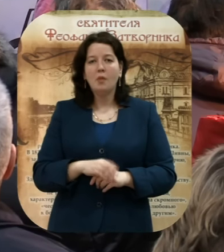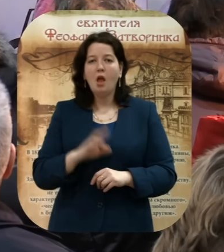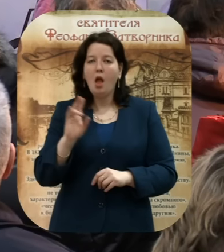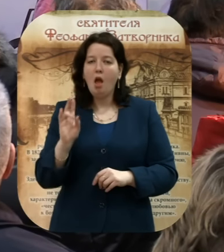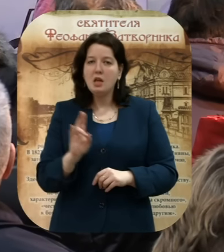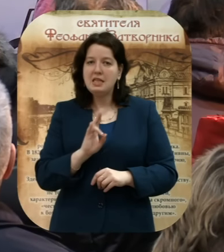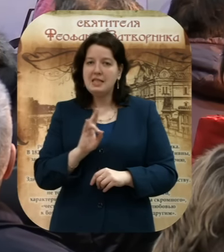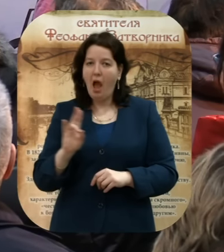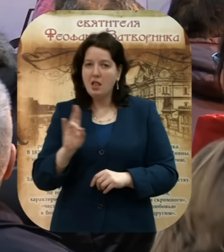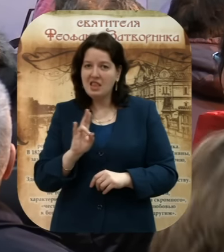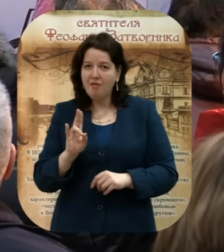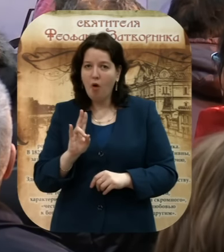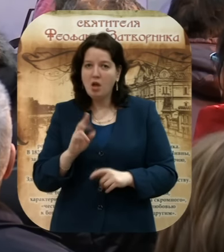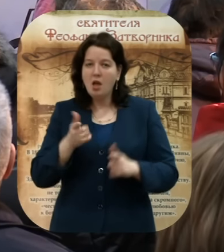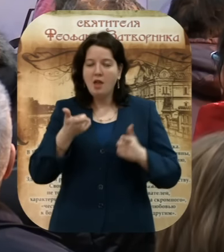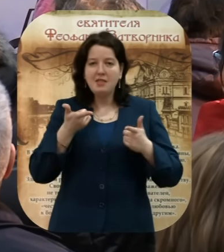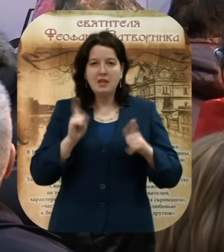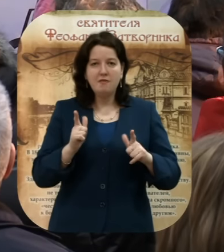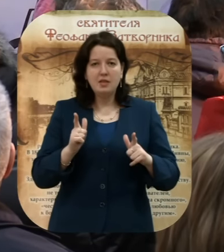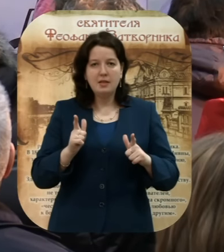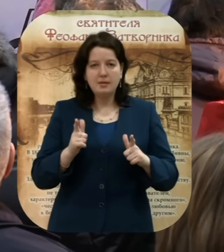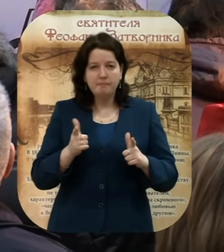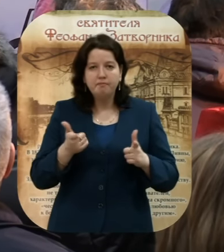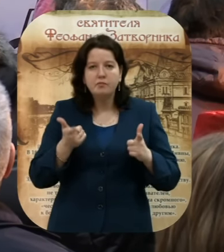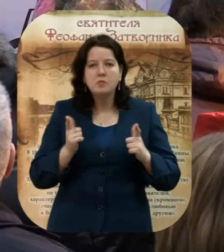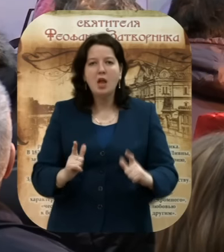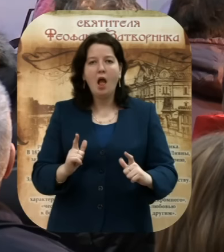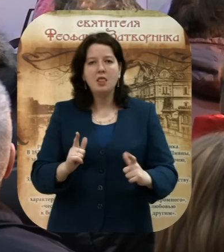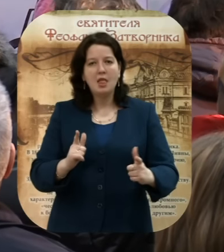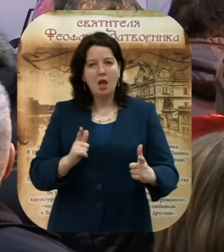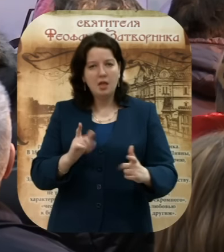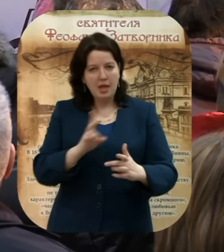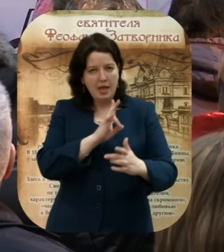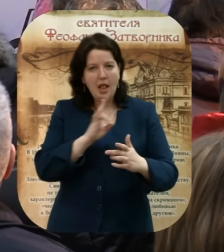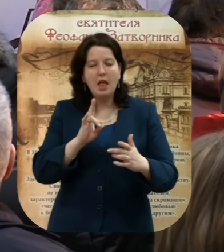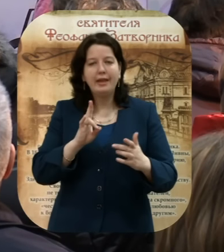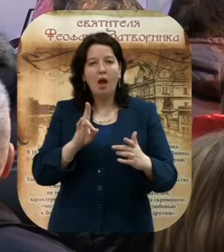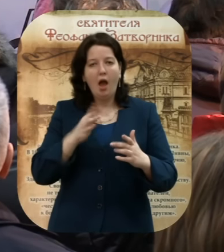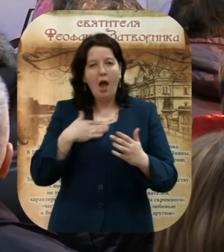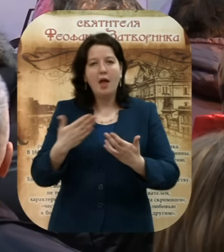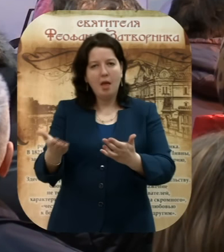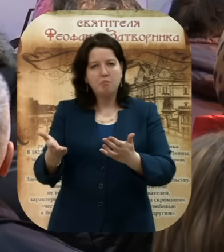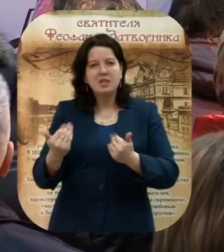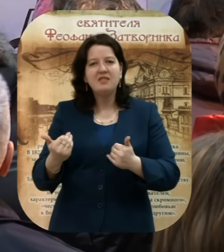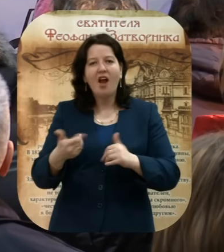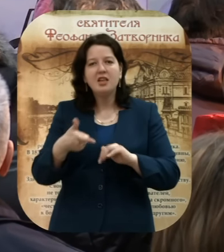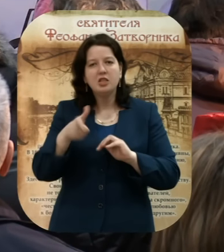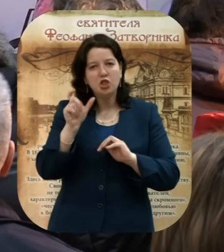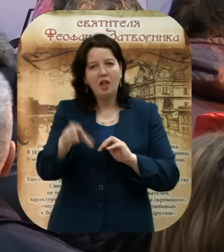Христианство – вот действительно трезвая религия. Она призывает человека все-таки